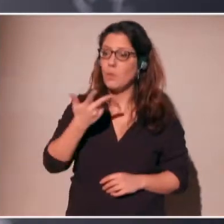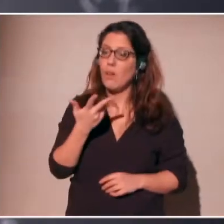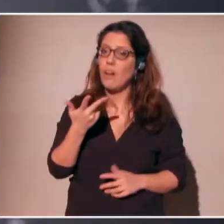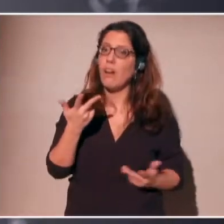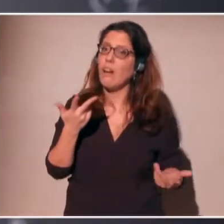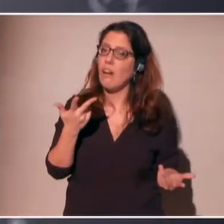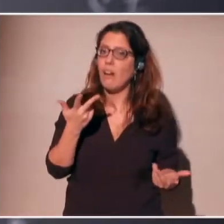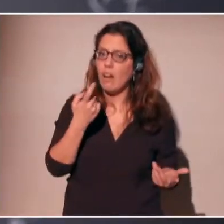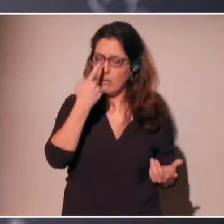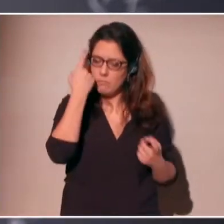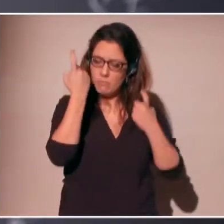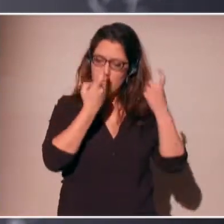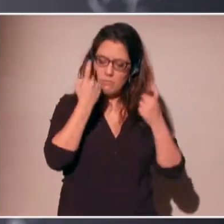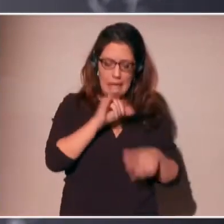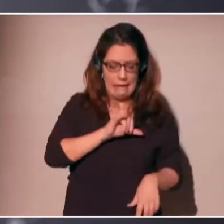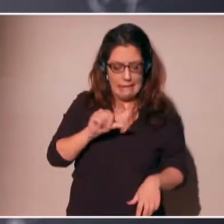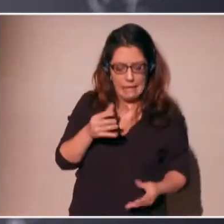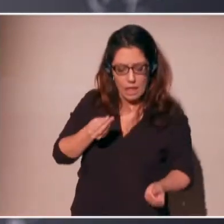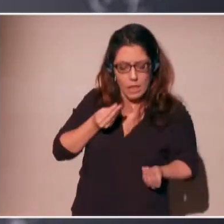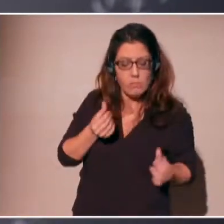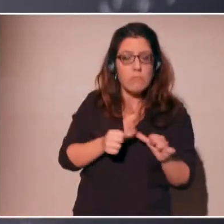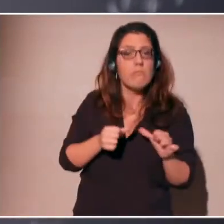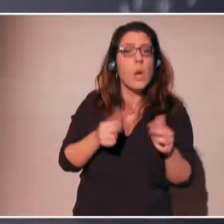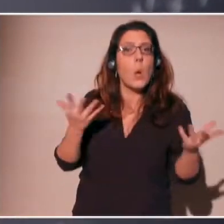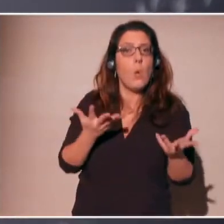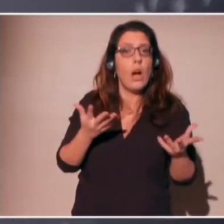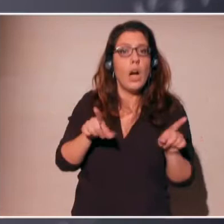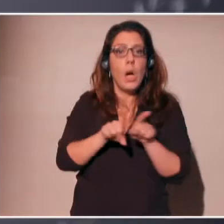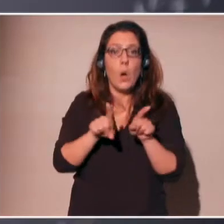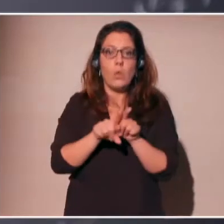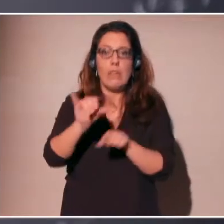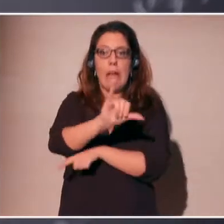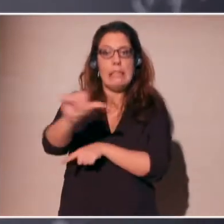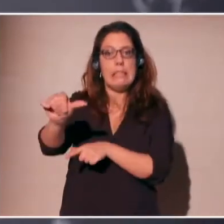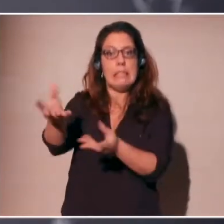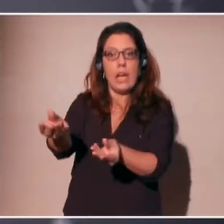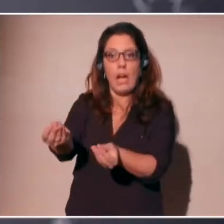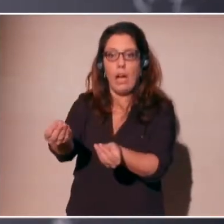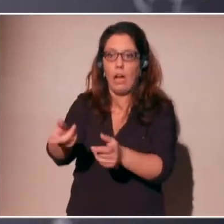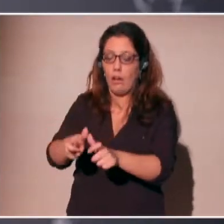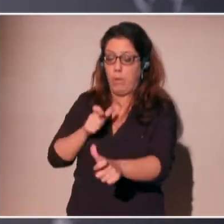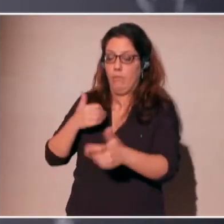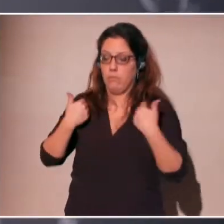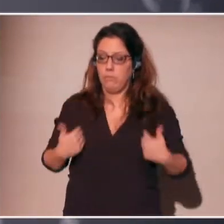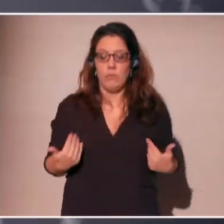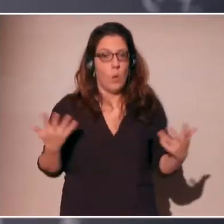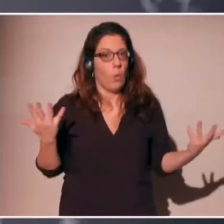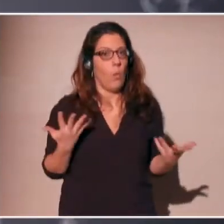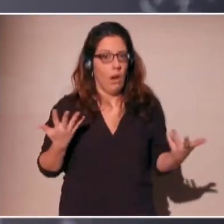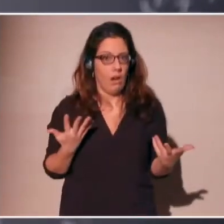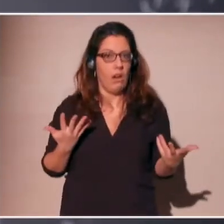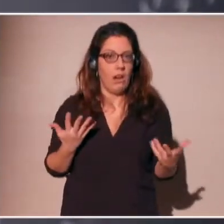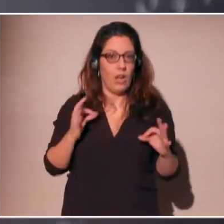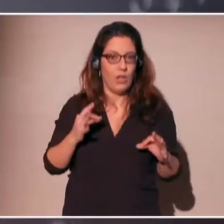peut-on faire grâce à l'IA, mais aussi qu'est-ce que l'IA peut faire de nous, qui ont placé ces questions fondamentales au cœur de